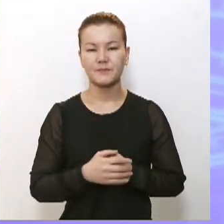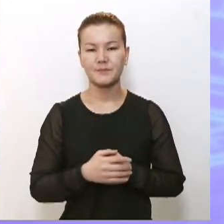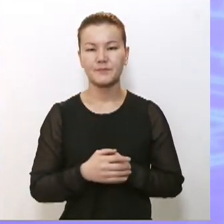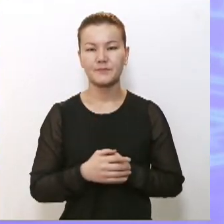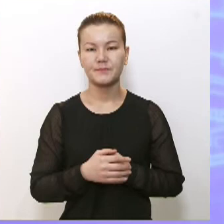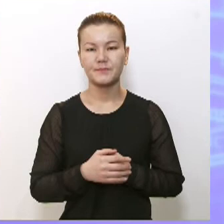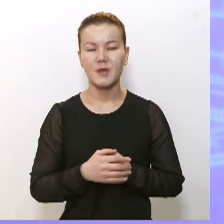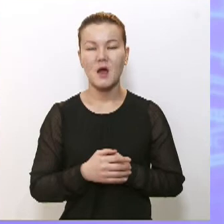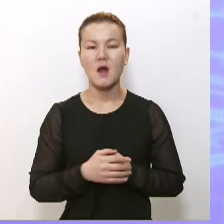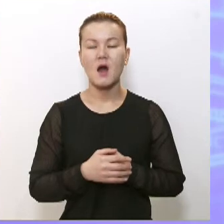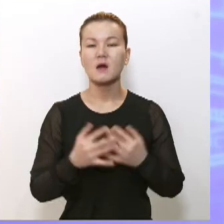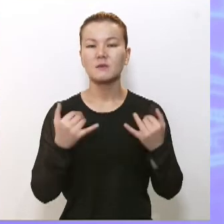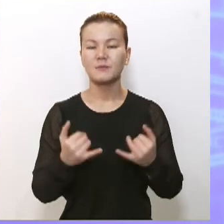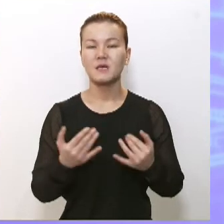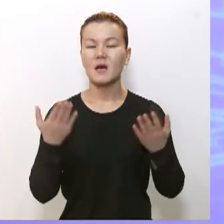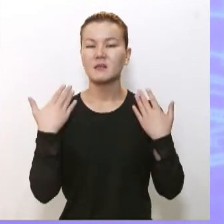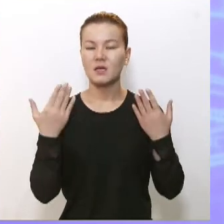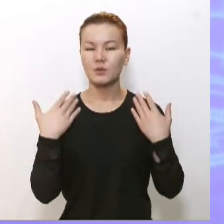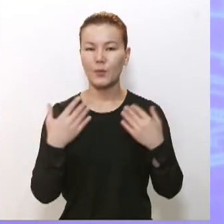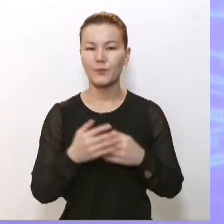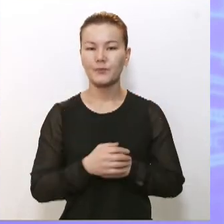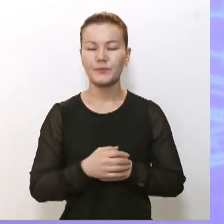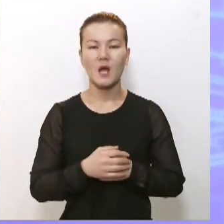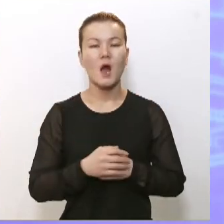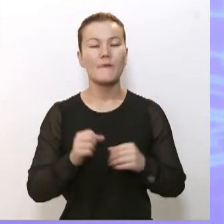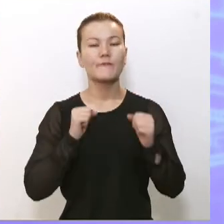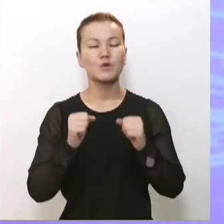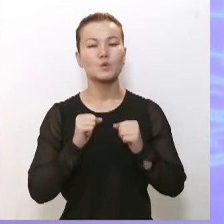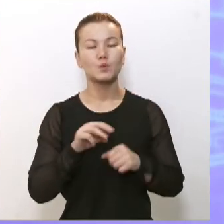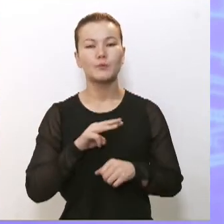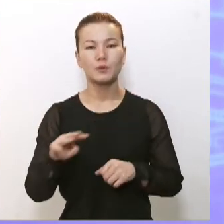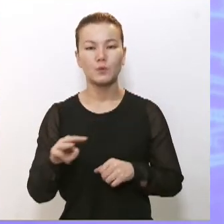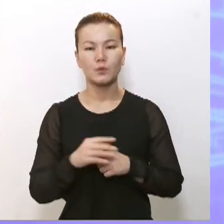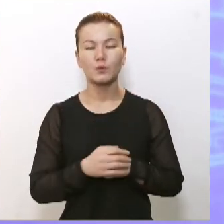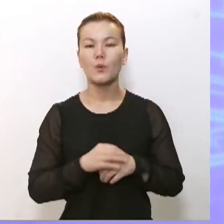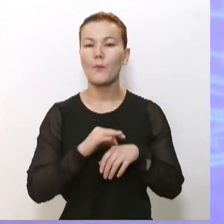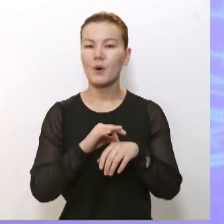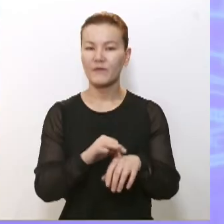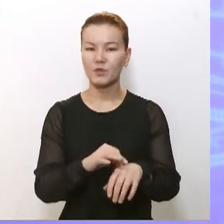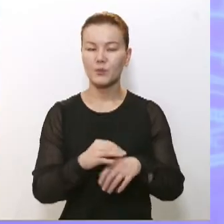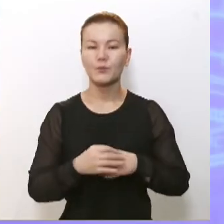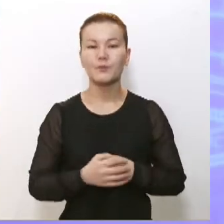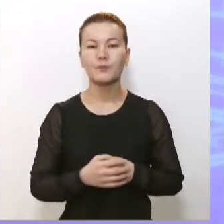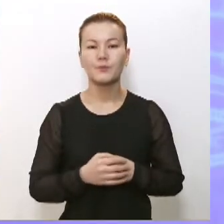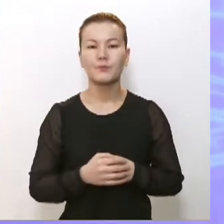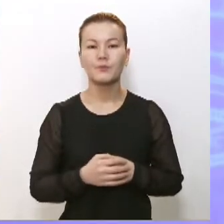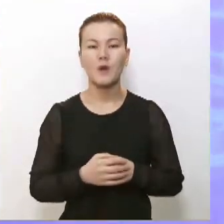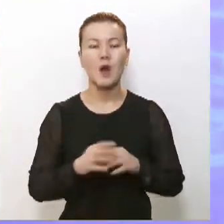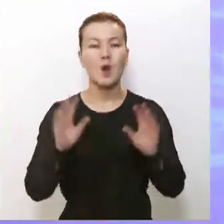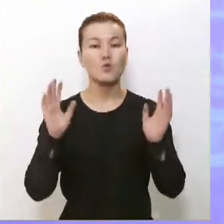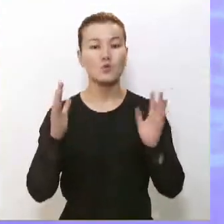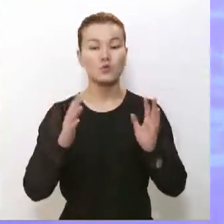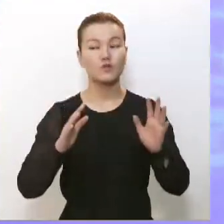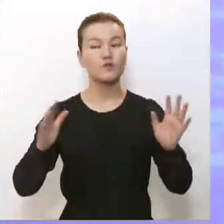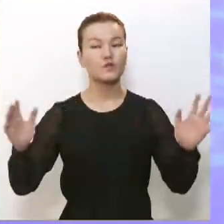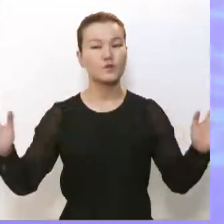теперь отдохнем физкультминутку проведем руки в